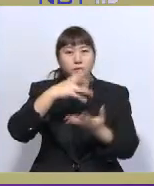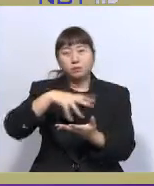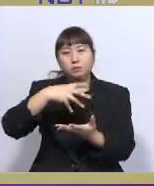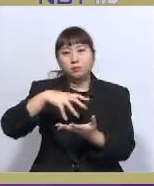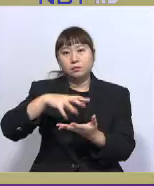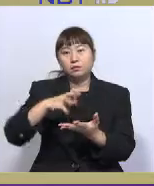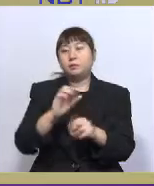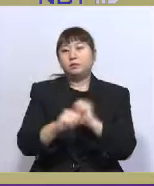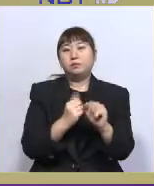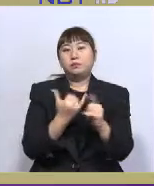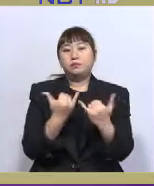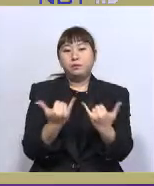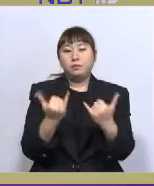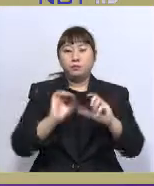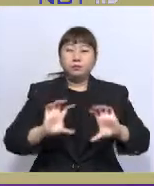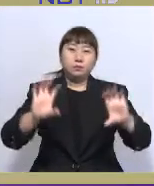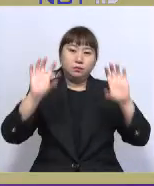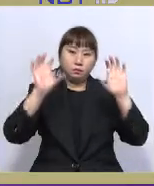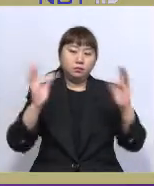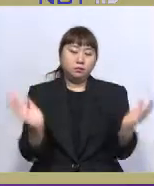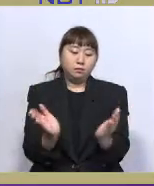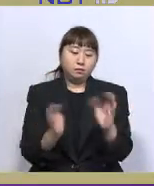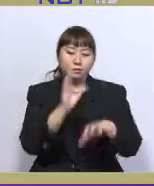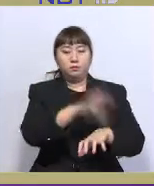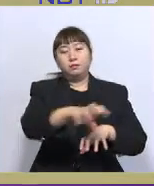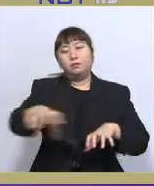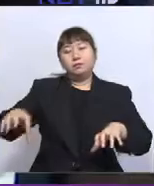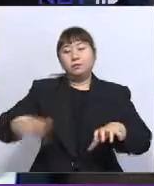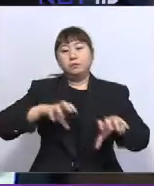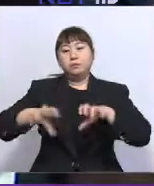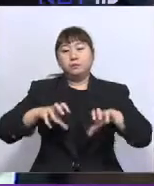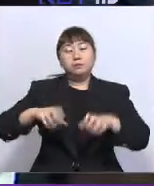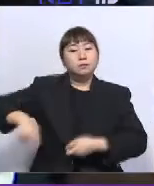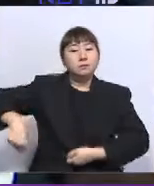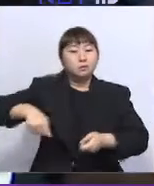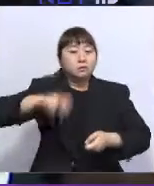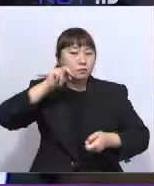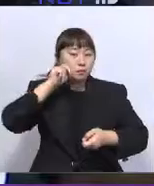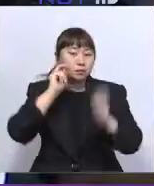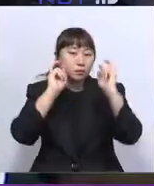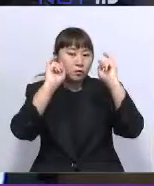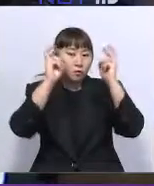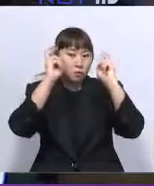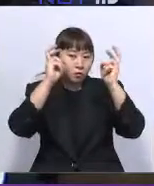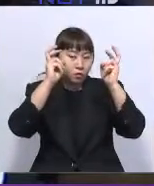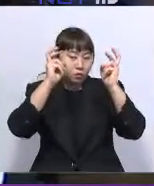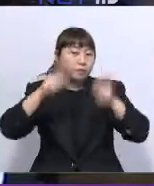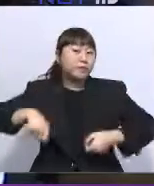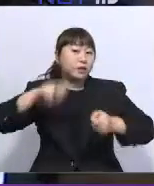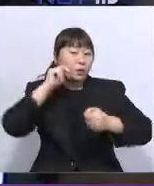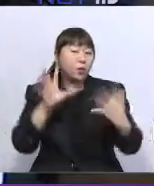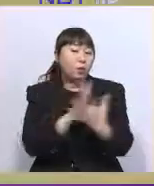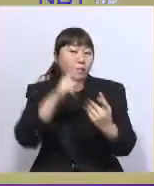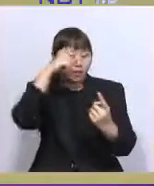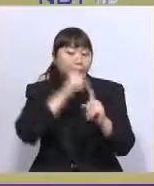าปีนี้รัฐบาลรณรงค์ให้ทุกภาคส่วนร่วมการจัดงานเทศกาลสงกรานต์ภายใต้แนวคิดสงกรานต์แบบไทยใช้น้